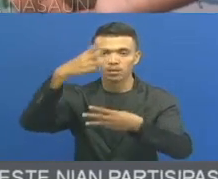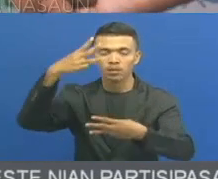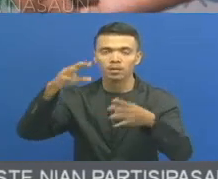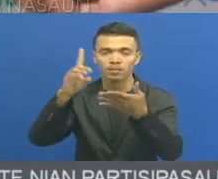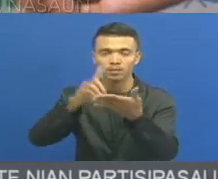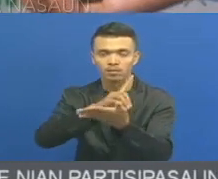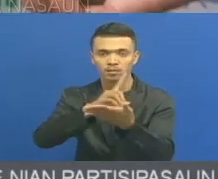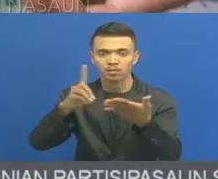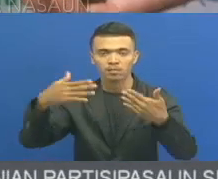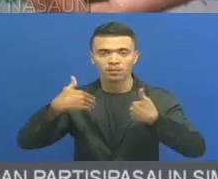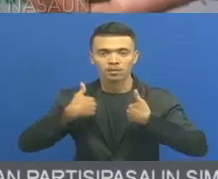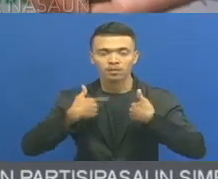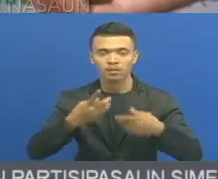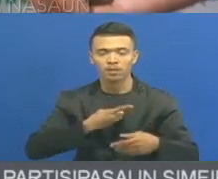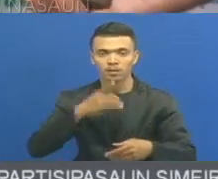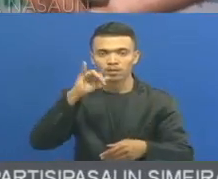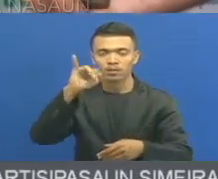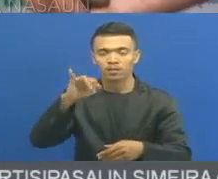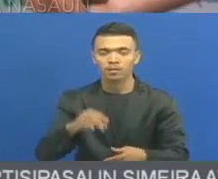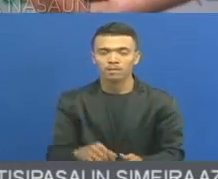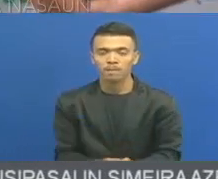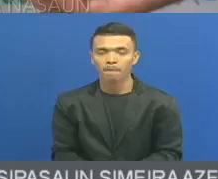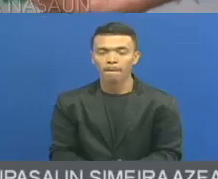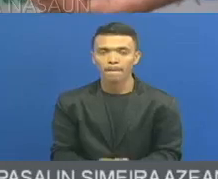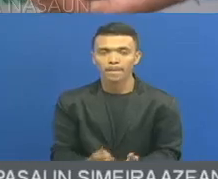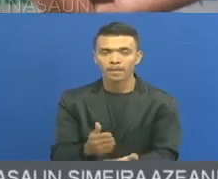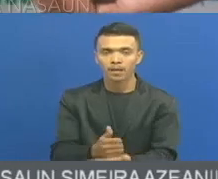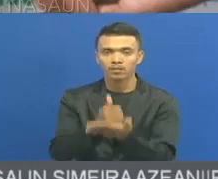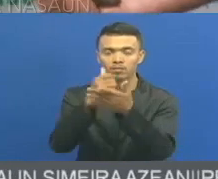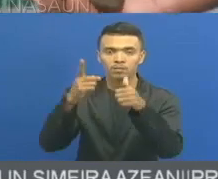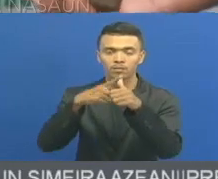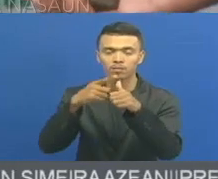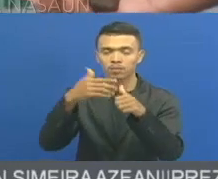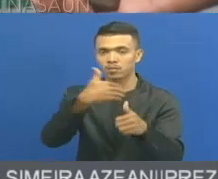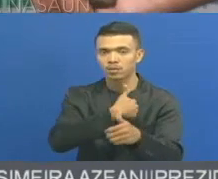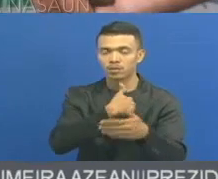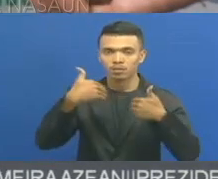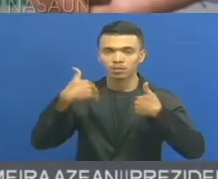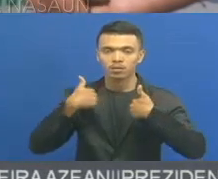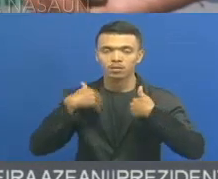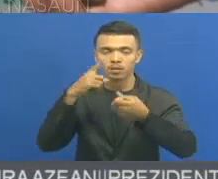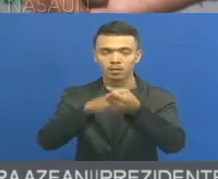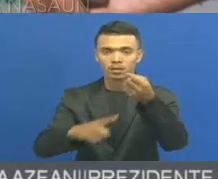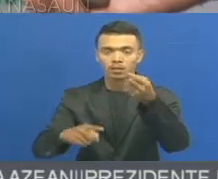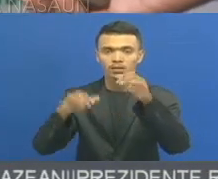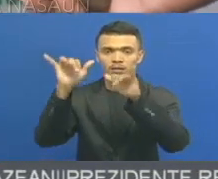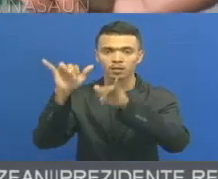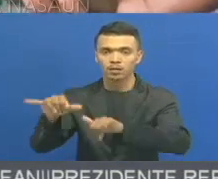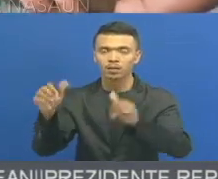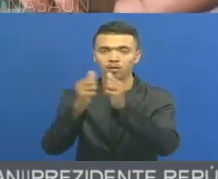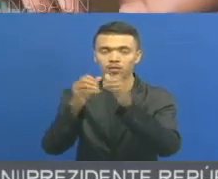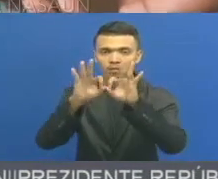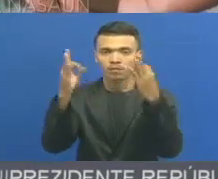lebih masih iya nih ya dili. Balu tang ni tratamento fofong sidak iha kanek kan arsera ni helai famia. Mesti tamu depois